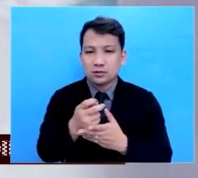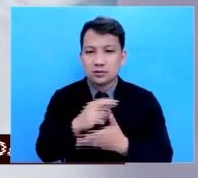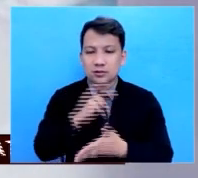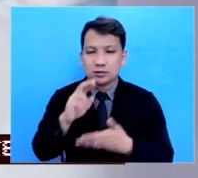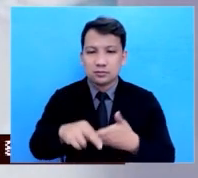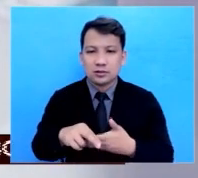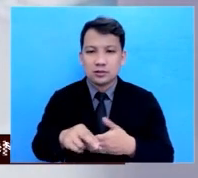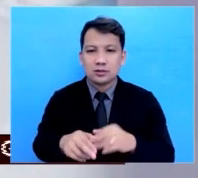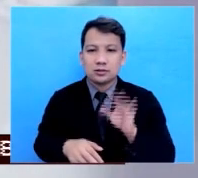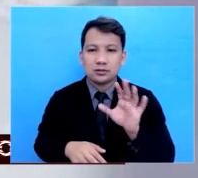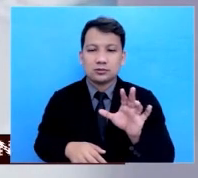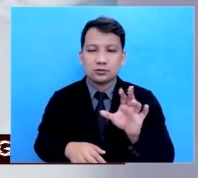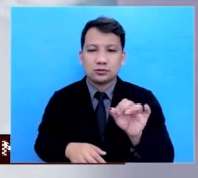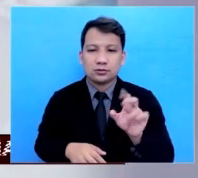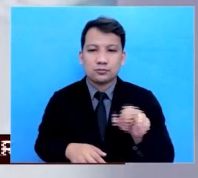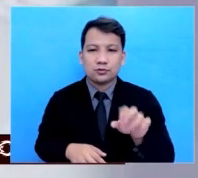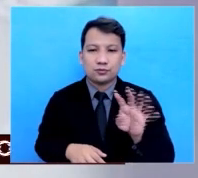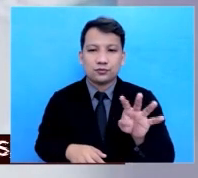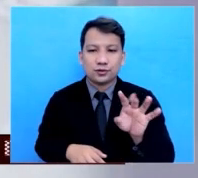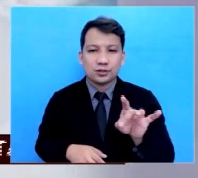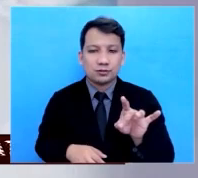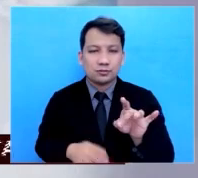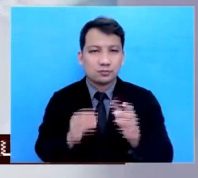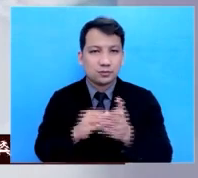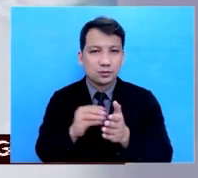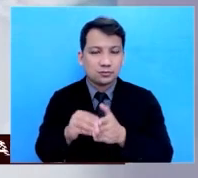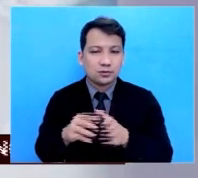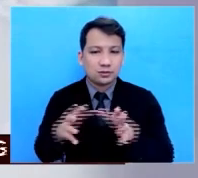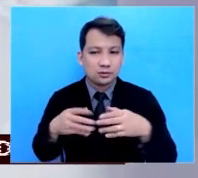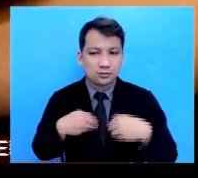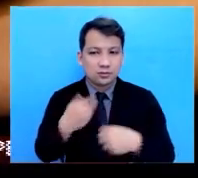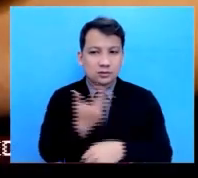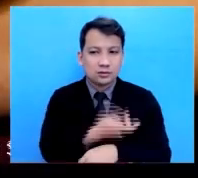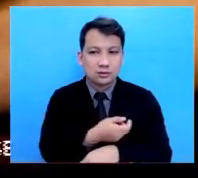higit 13.48 million na ang naturukan ng booster